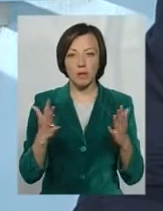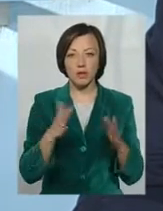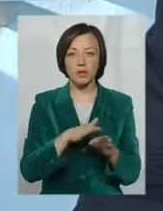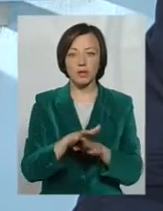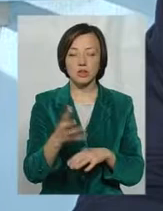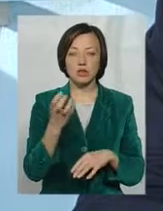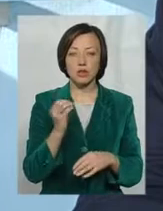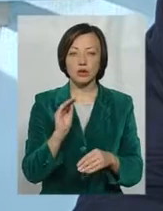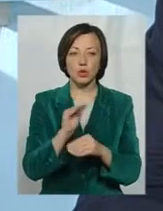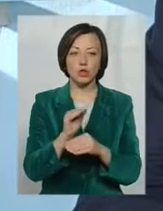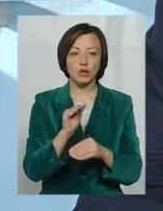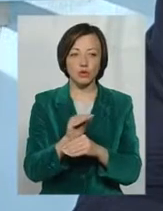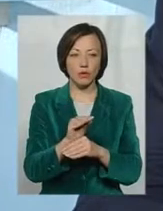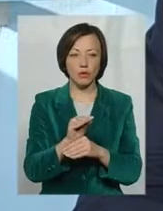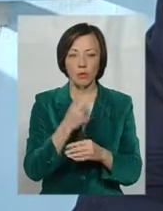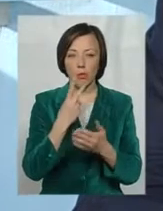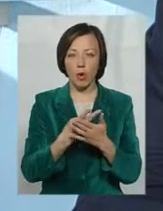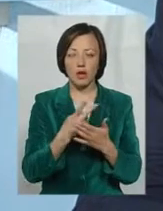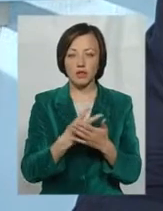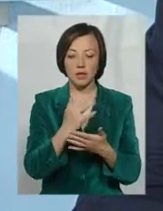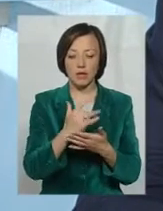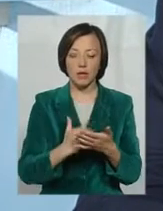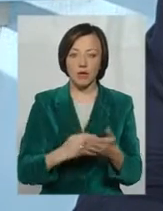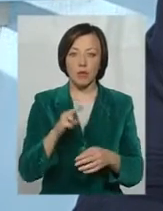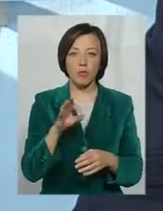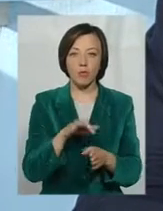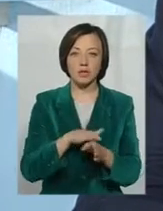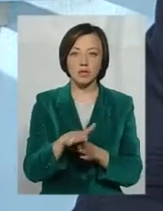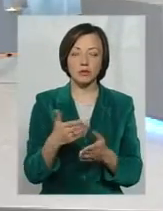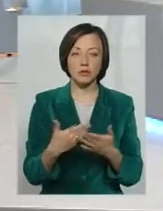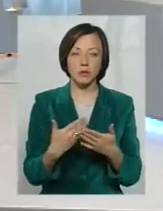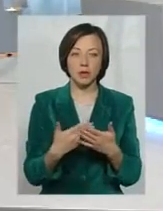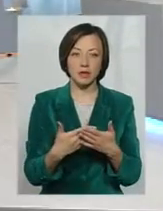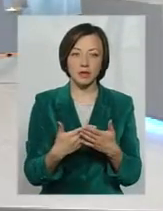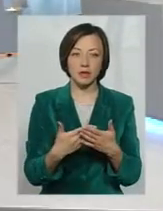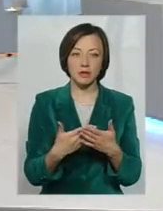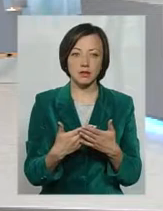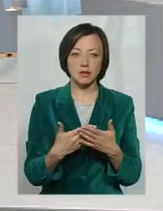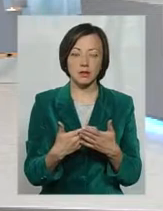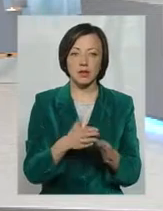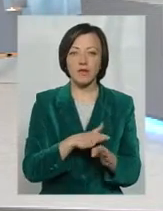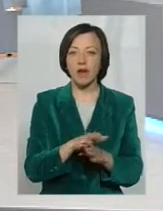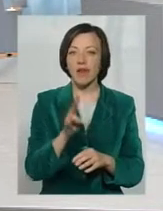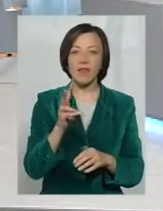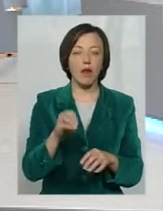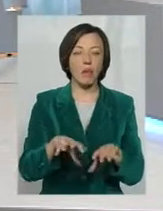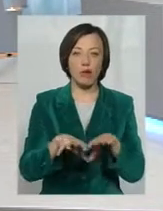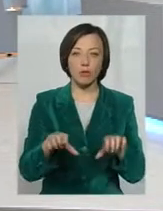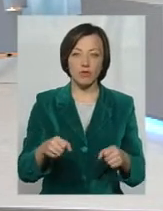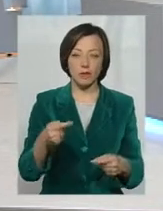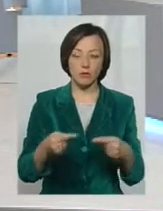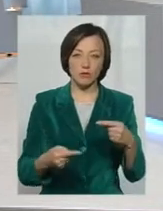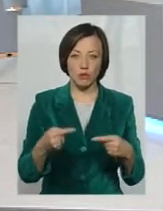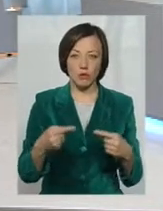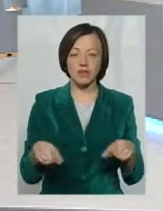ще додаткових показників по здійсненню, наприклад, виконанню немайнових спорів і так